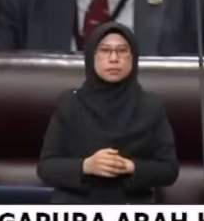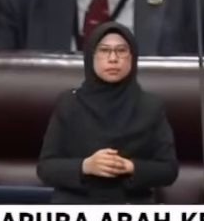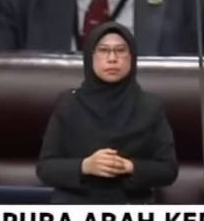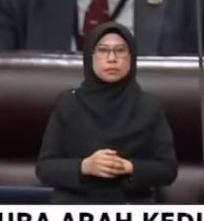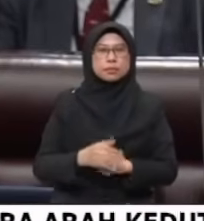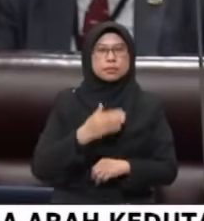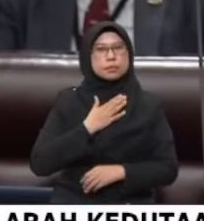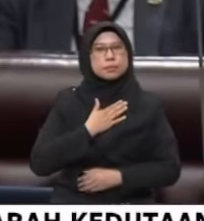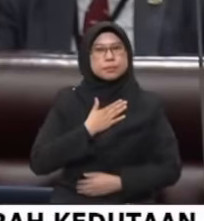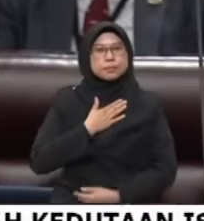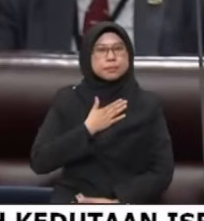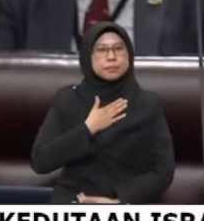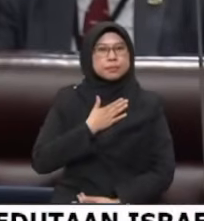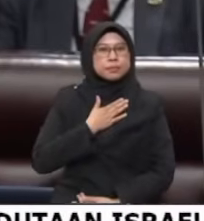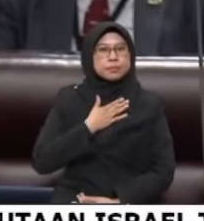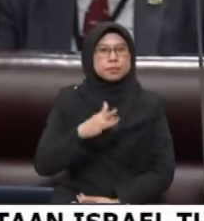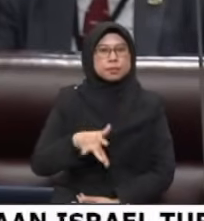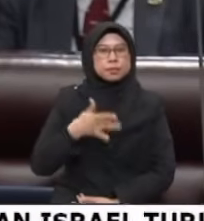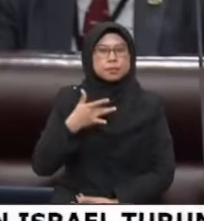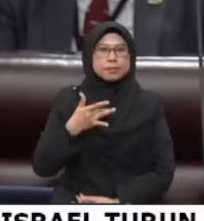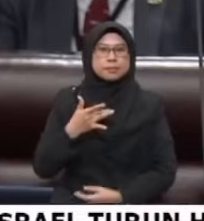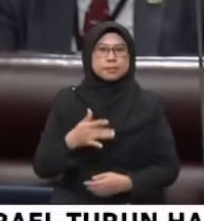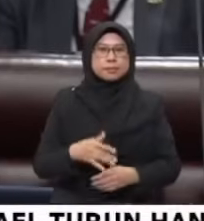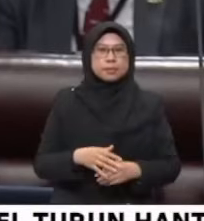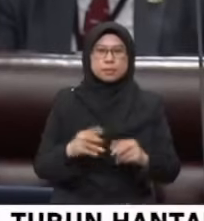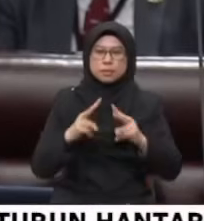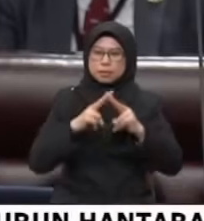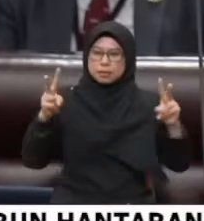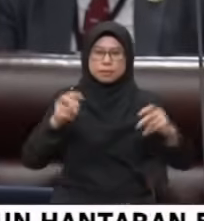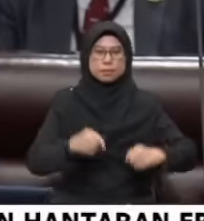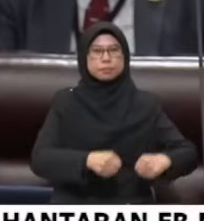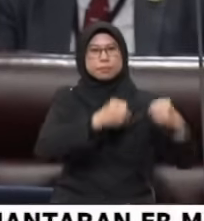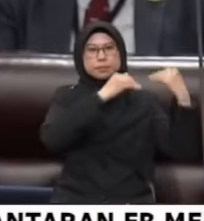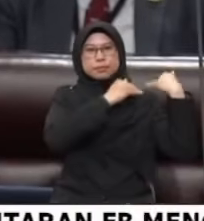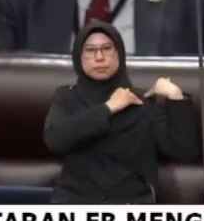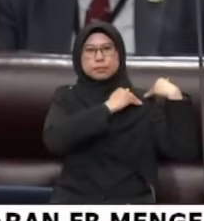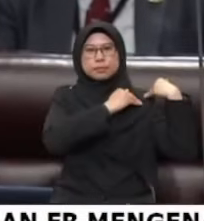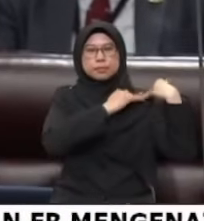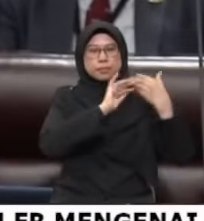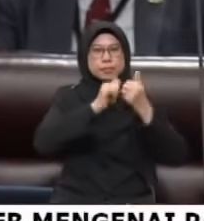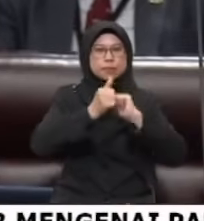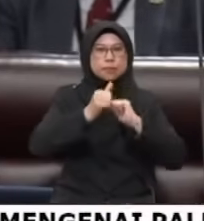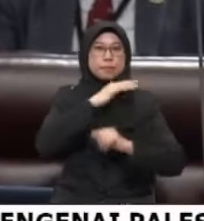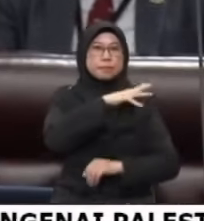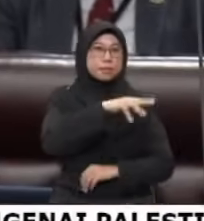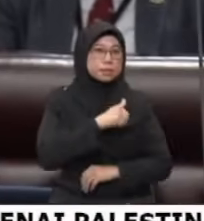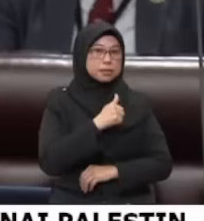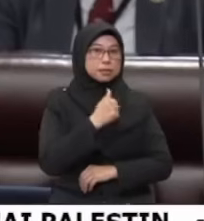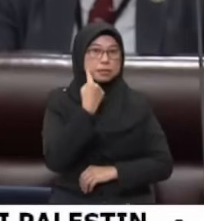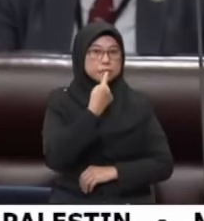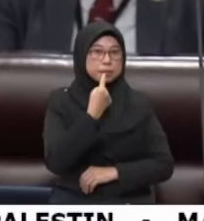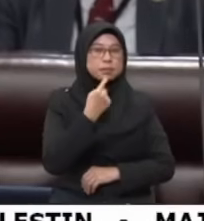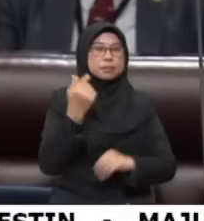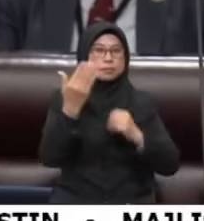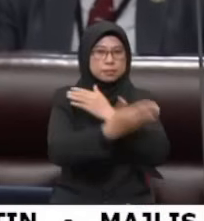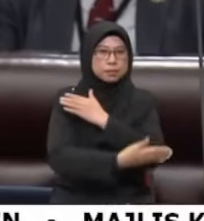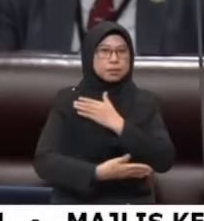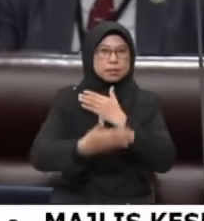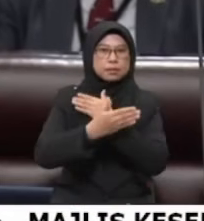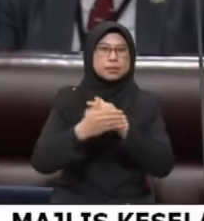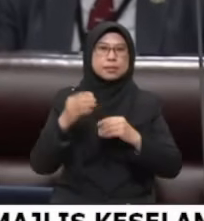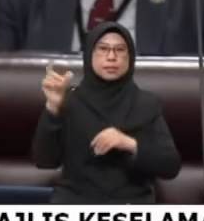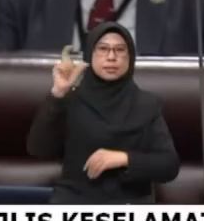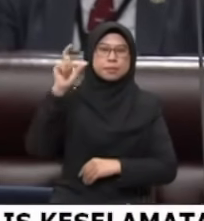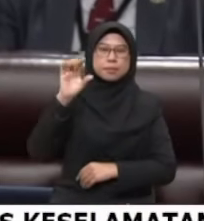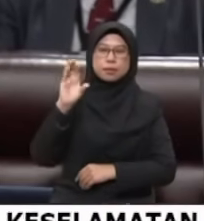saya Saya rasa yang paling bertanggungjawab dalam isu perang Palestin adalah negara-negara Islam